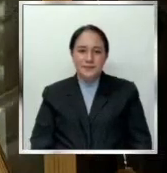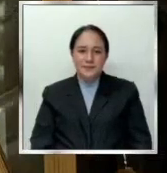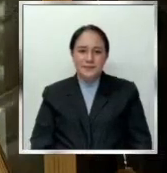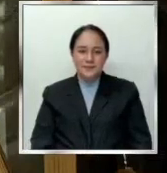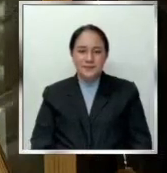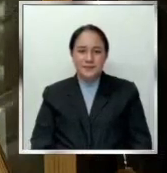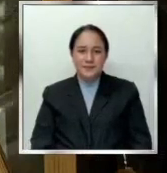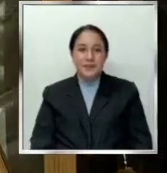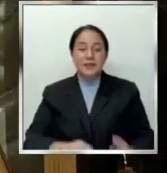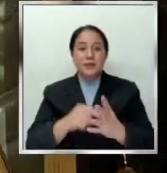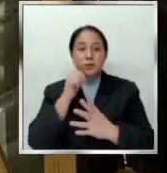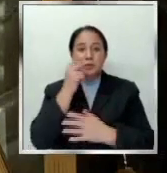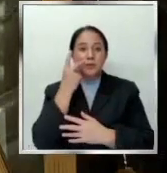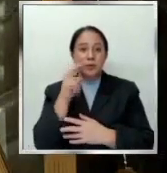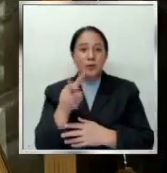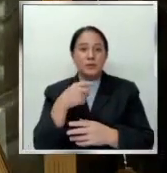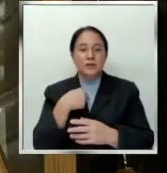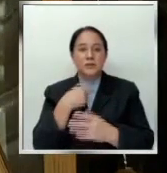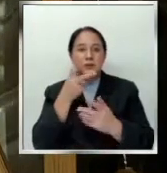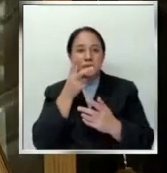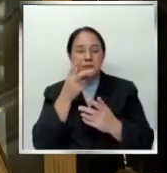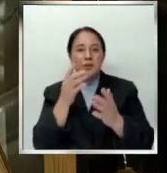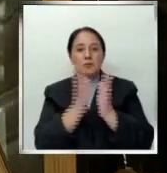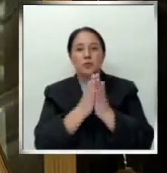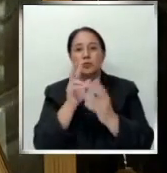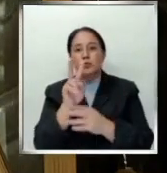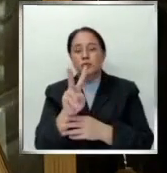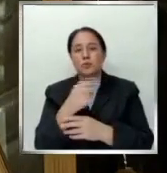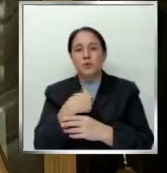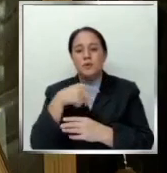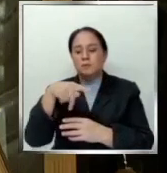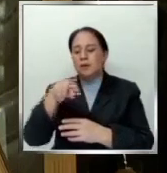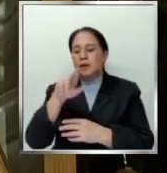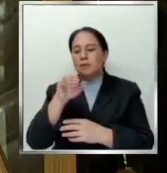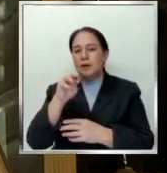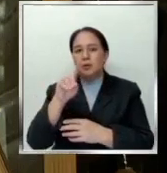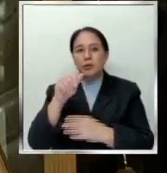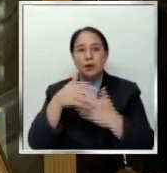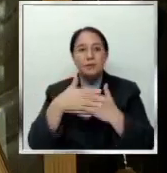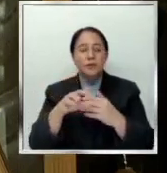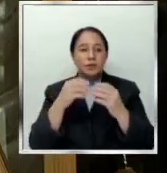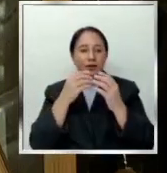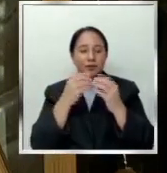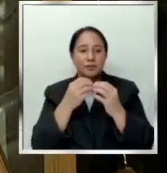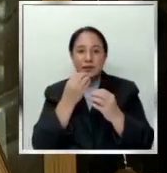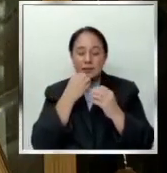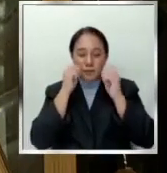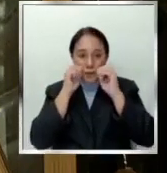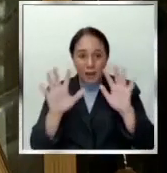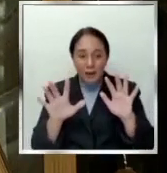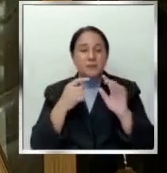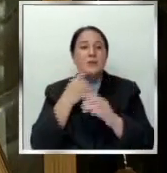Simula bukas mapapanood na ang inaabangang Book 2 ng Kapuso seryeng Prima Donas pagkatapos ng Ipulaga. Ang pinagkakaabala naman ng